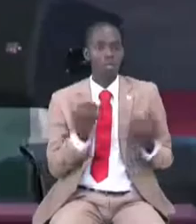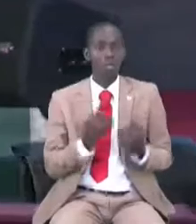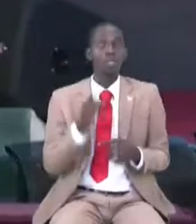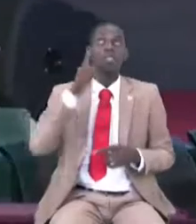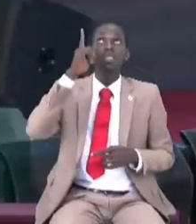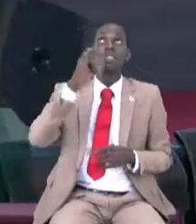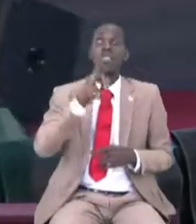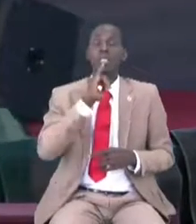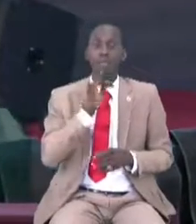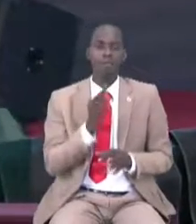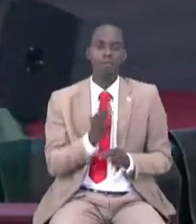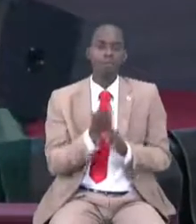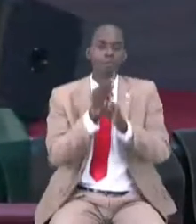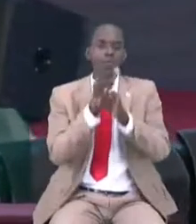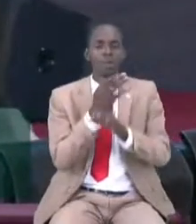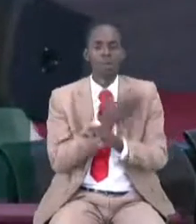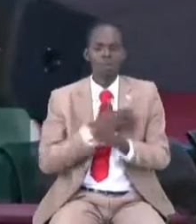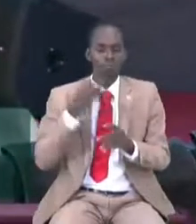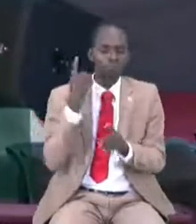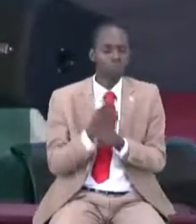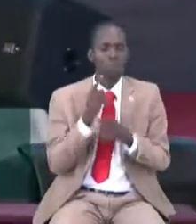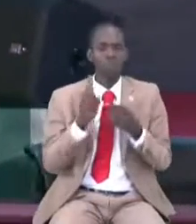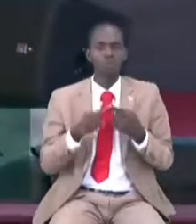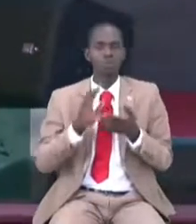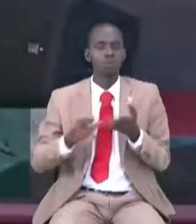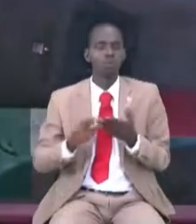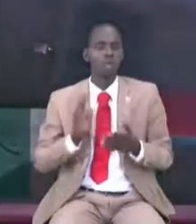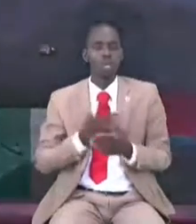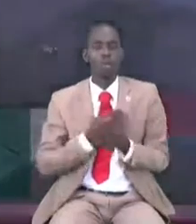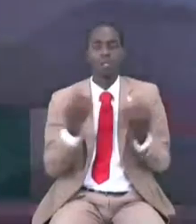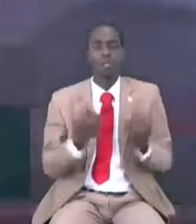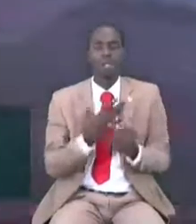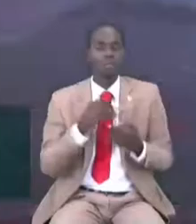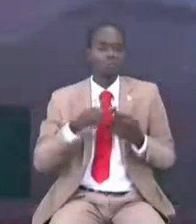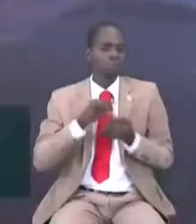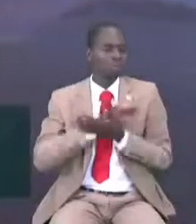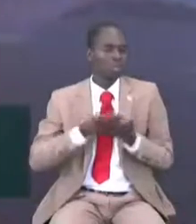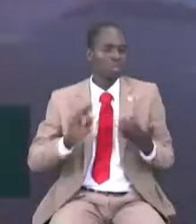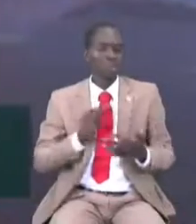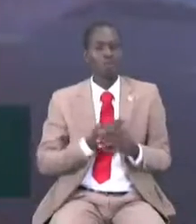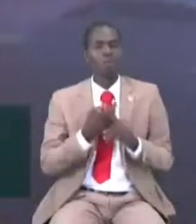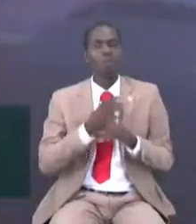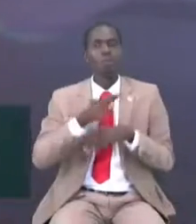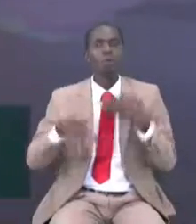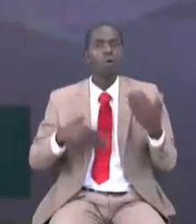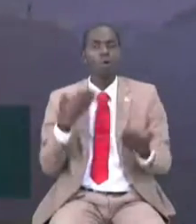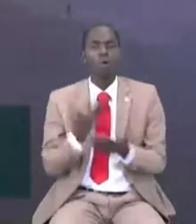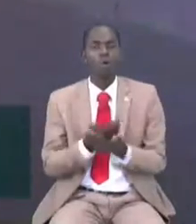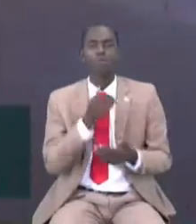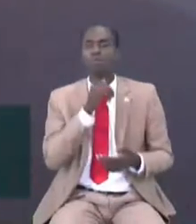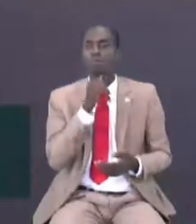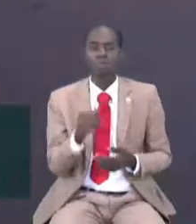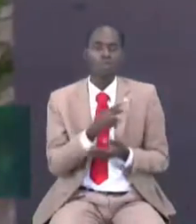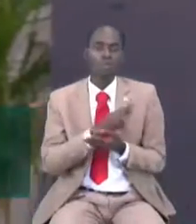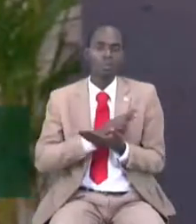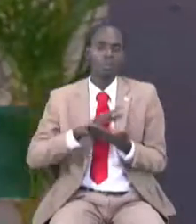nous purifier de toute iniquité. C'est ce que nous faisons. Nous faisons et nous venons et